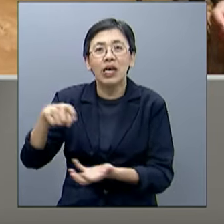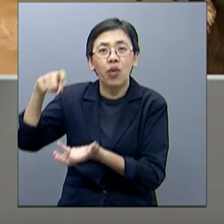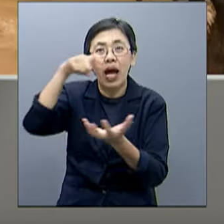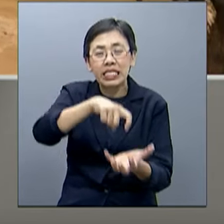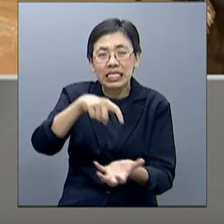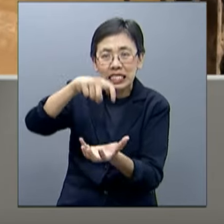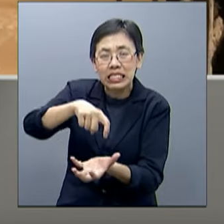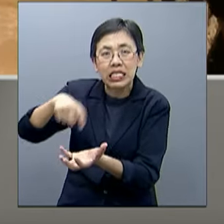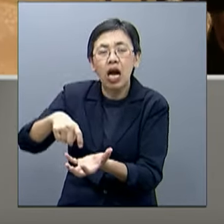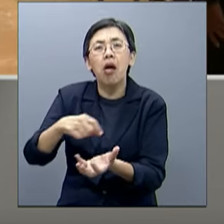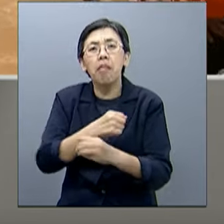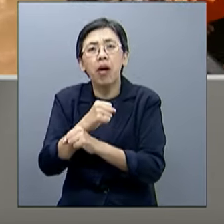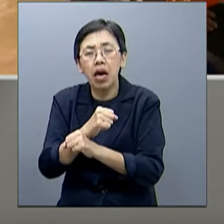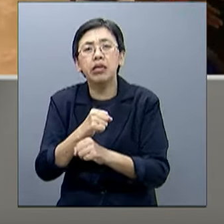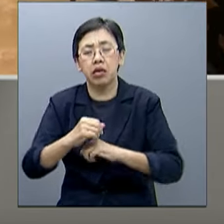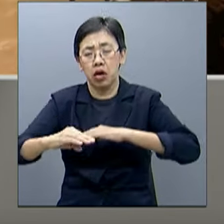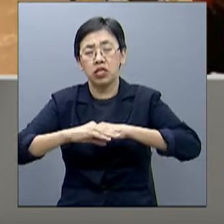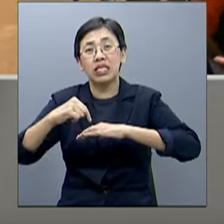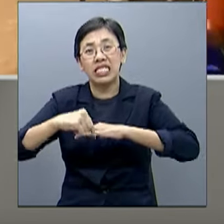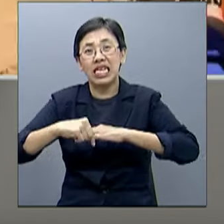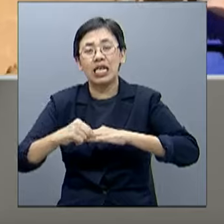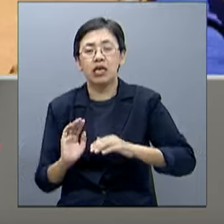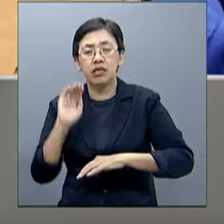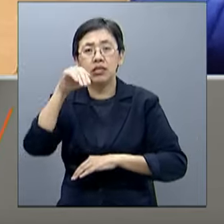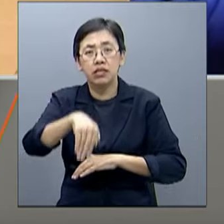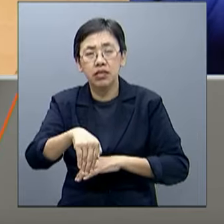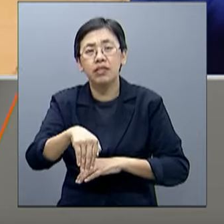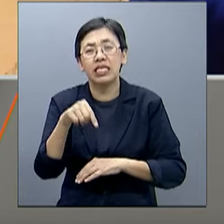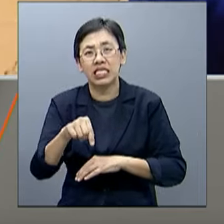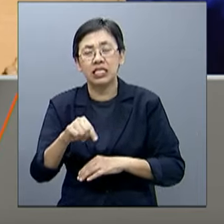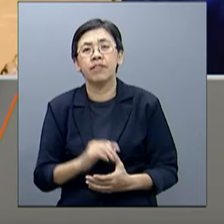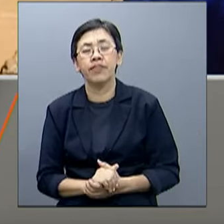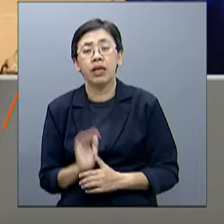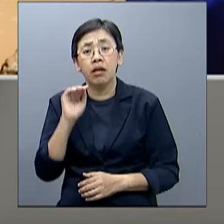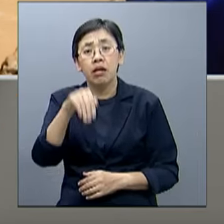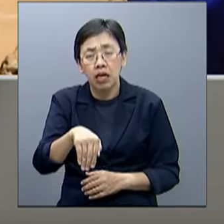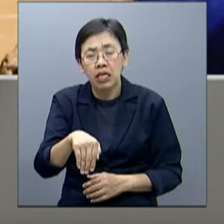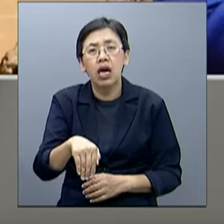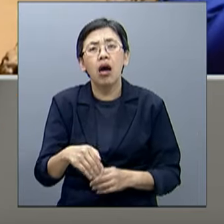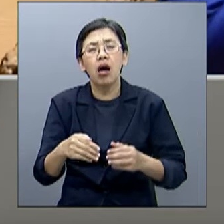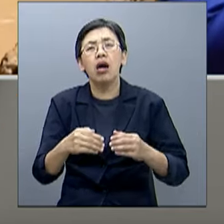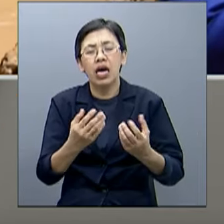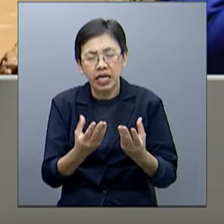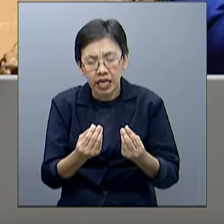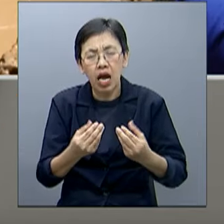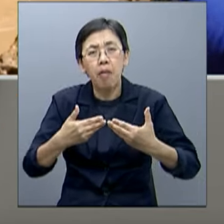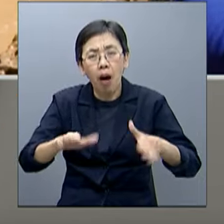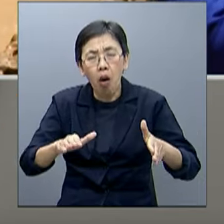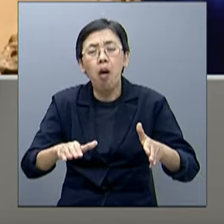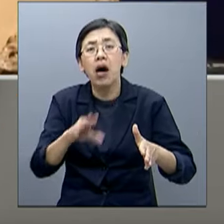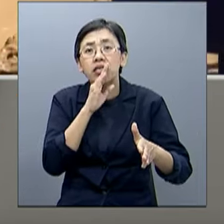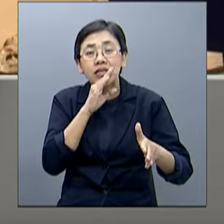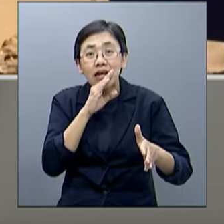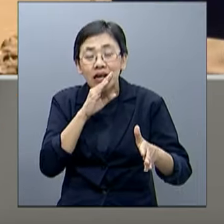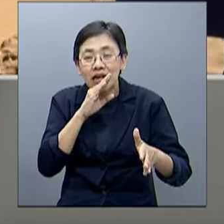ณช่องผ่านแดนนะครับที่สะพานข้ามแม่น้ําสายนะครับซึ่งจุดนั้นมีพนังกั้นน้ําแตกอยู่นะครับหากสามารถที่จะอุดช่